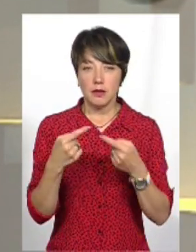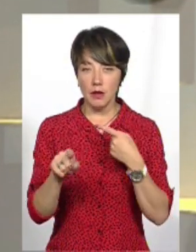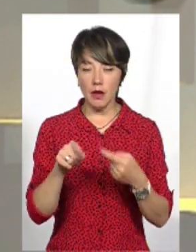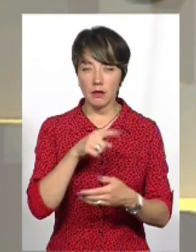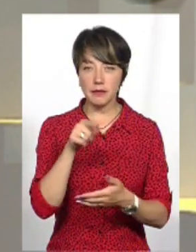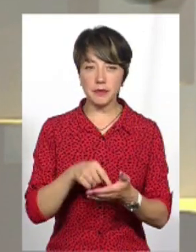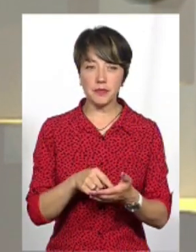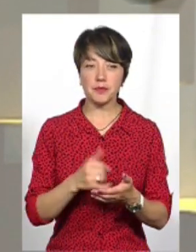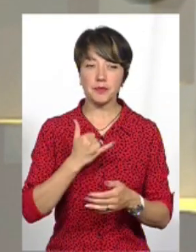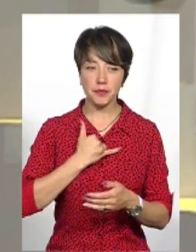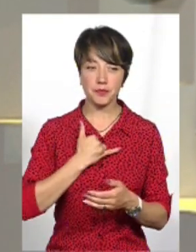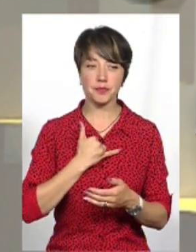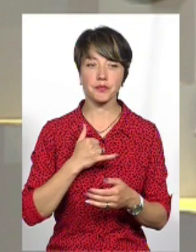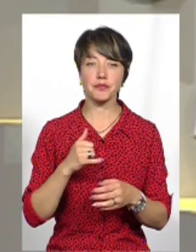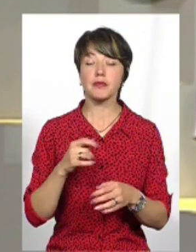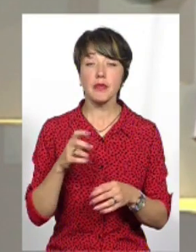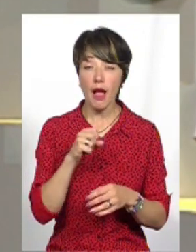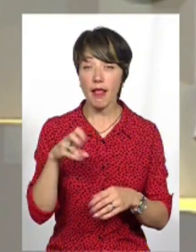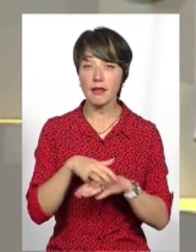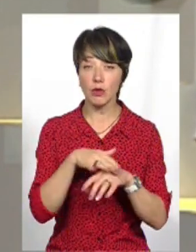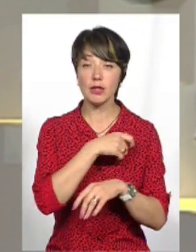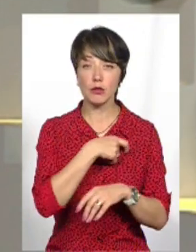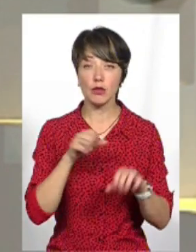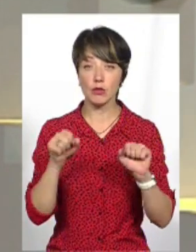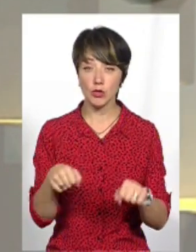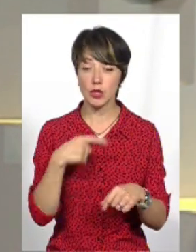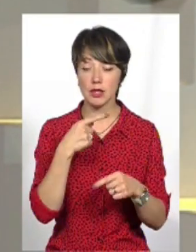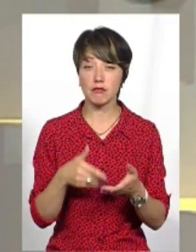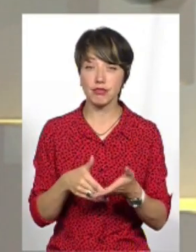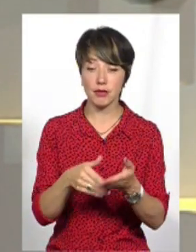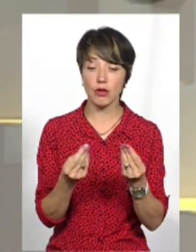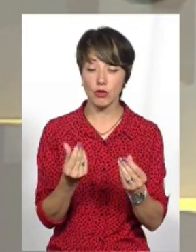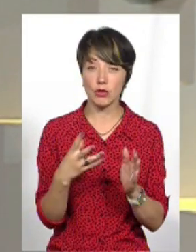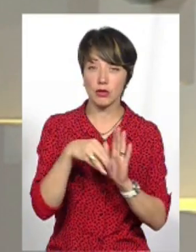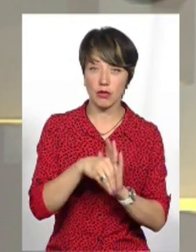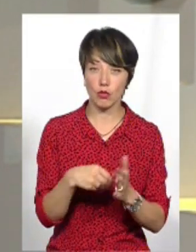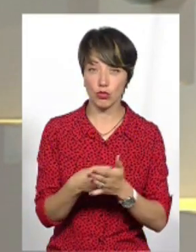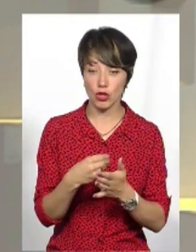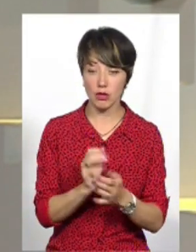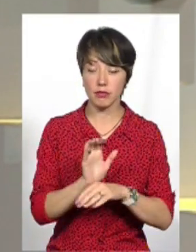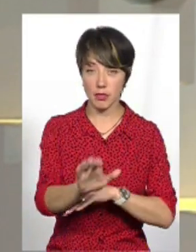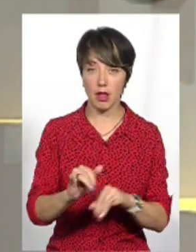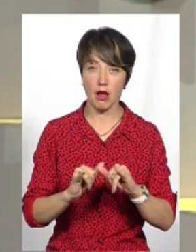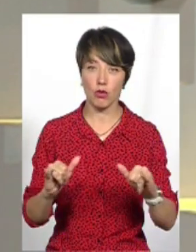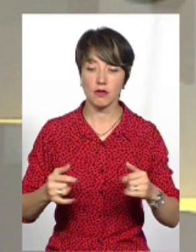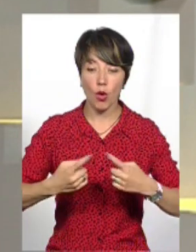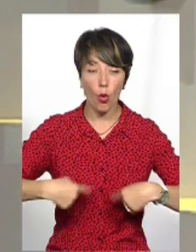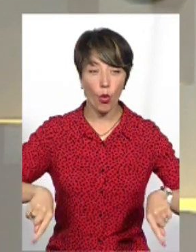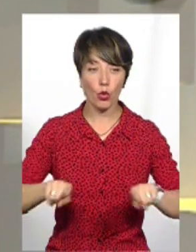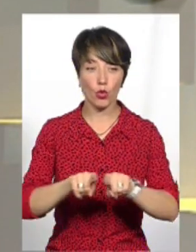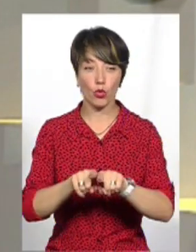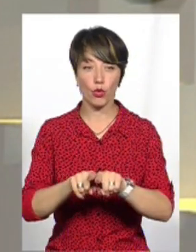інших питань. Але народний депутат може сприяти тому, що в бюджет можуть закластися певні кошти, а потім вони підуть на розвиток